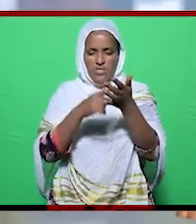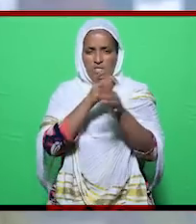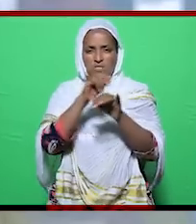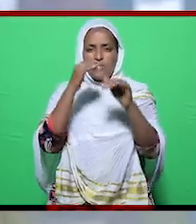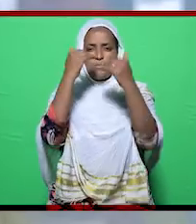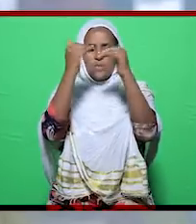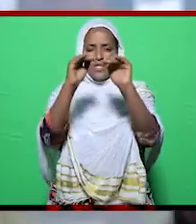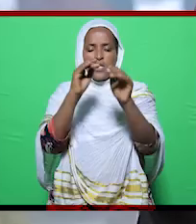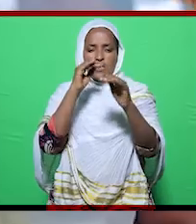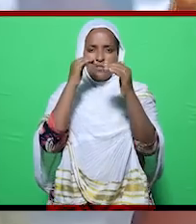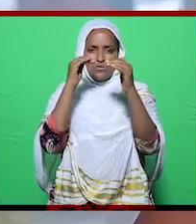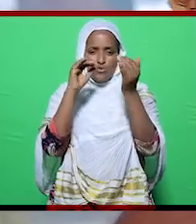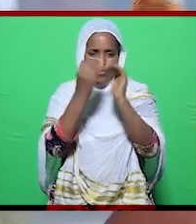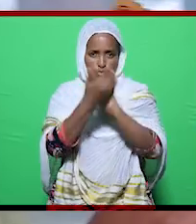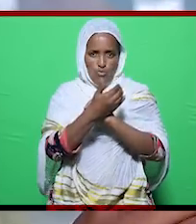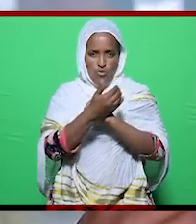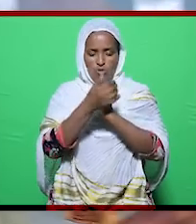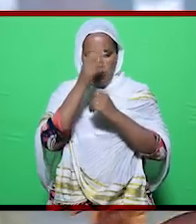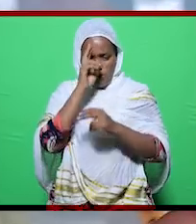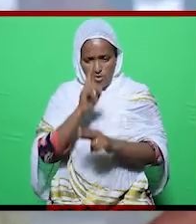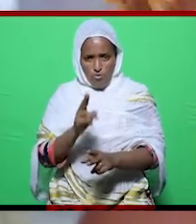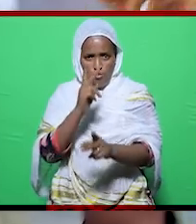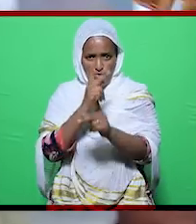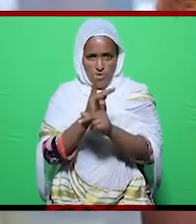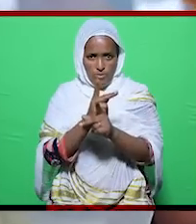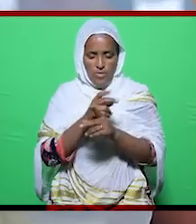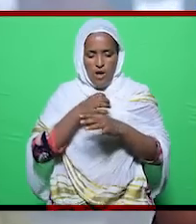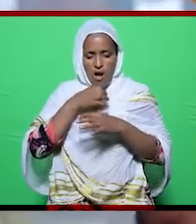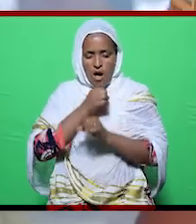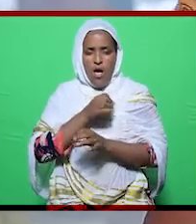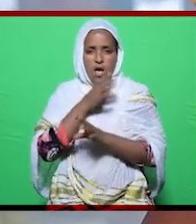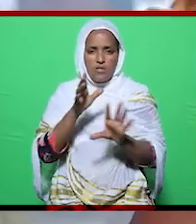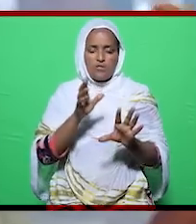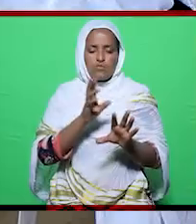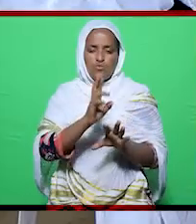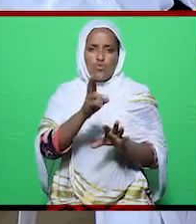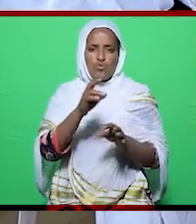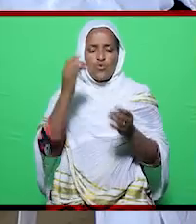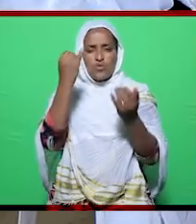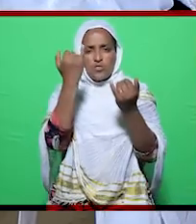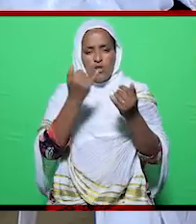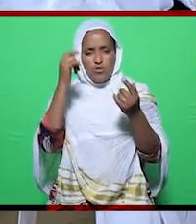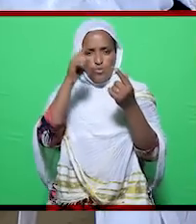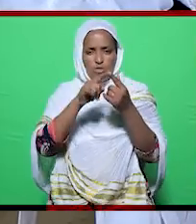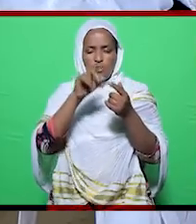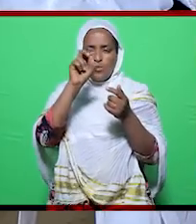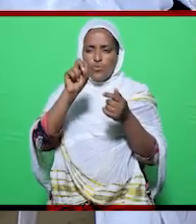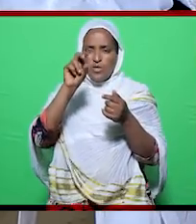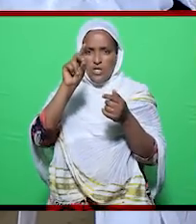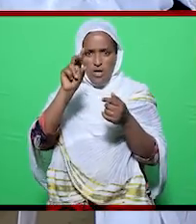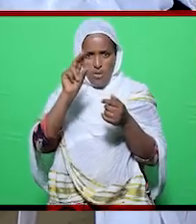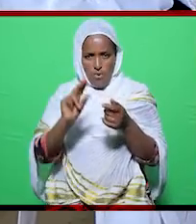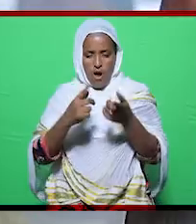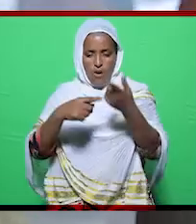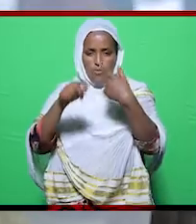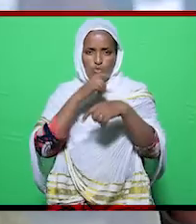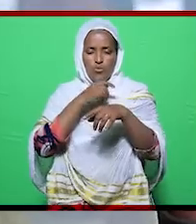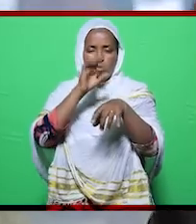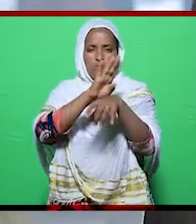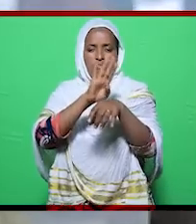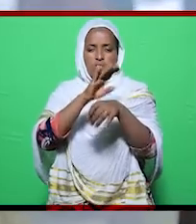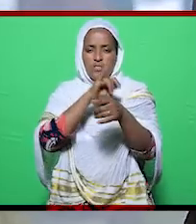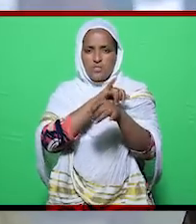ነው። ስለዚህ ከእግዚአብሔር ጋር የምንገናኝበትም ሥዕል ጥንቃቄ ይፈልጋል፣ ክብር ይፈልጋልና በዛ መጠንና በዛ ልክ ሲሆን ክብሩ